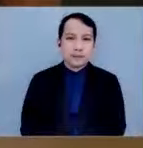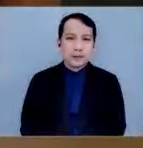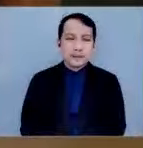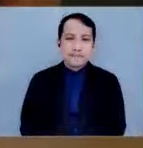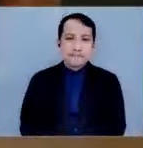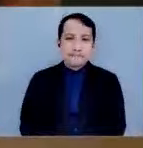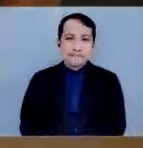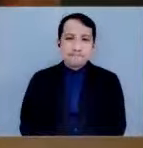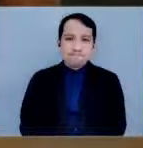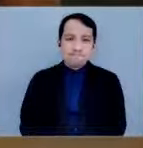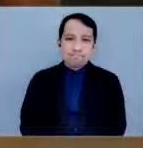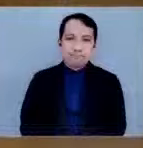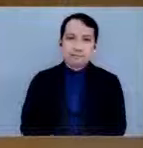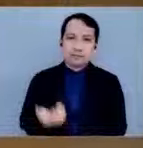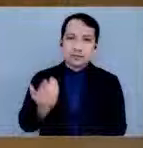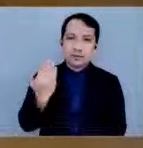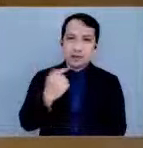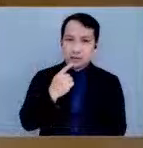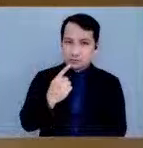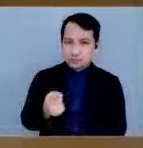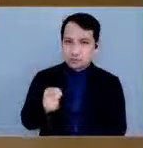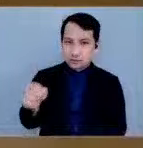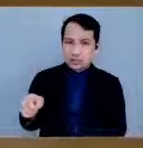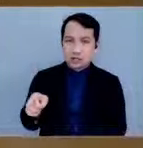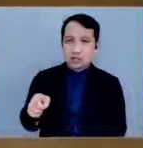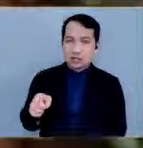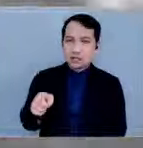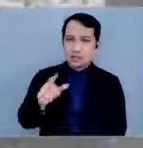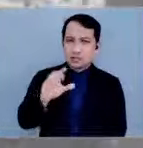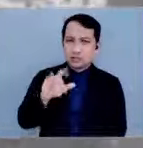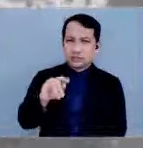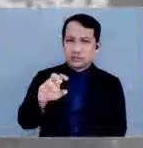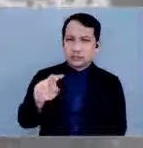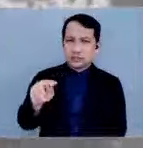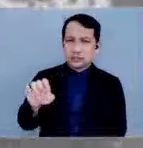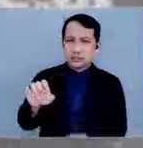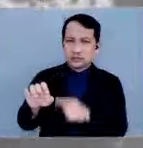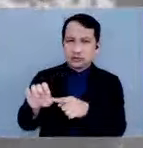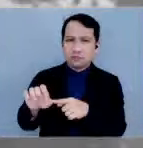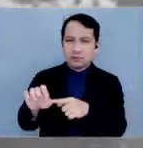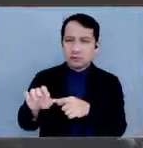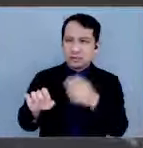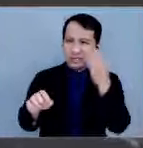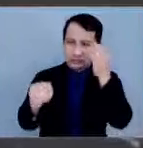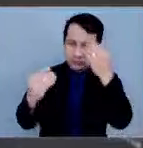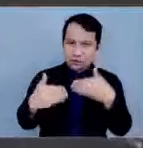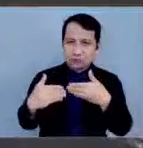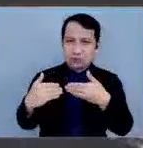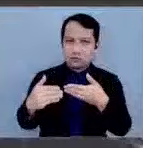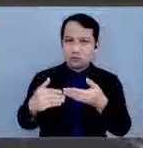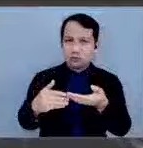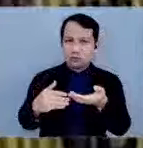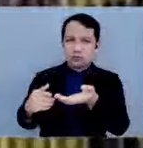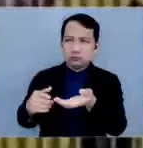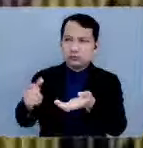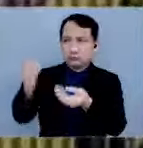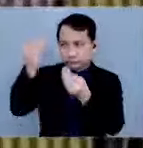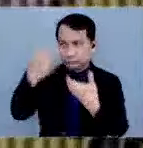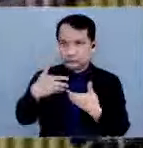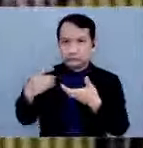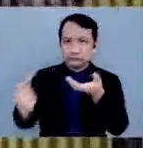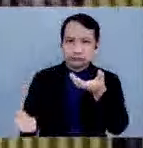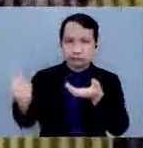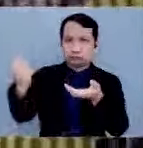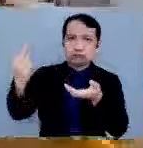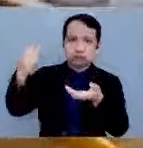Higit isang linggo nang walang tulog si Christine Silvestre simula nang mabalitaan ang missile attack ng grupong Houthi sa Gulf of Aden. Ang isa sa